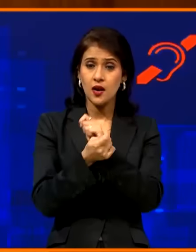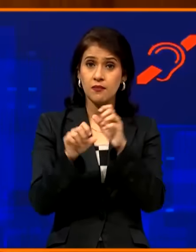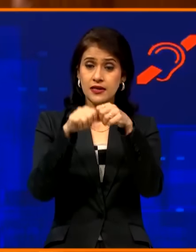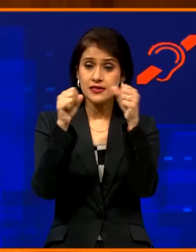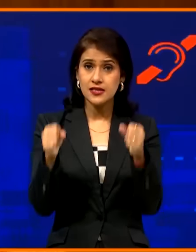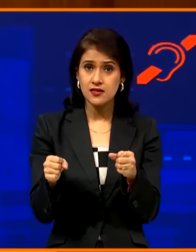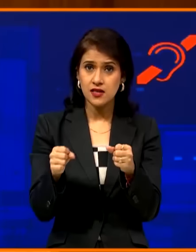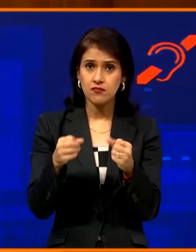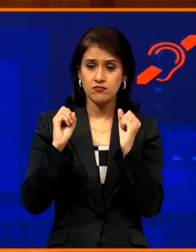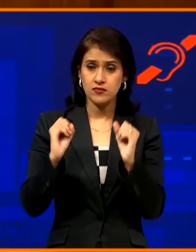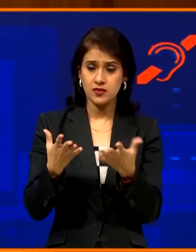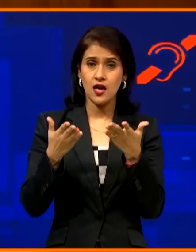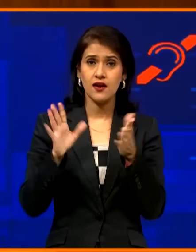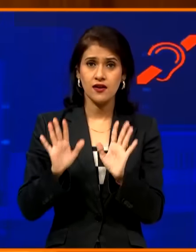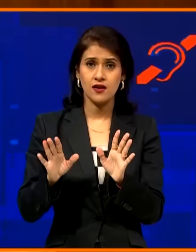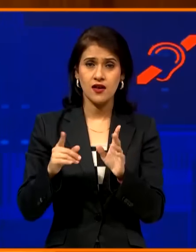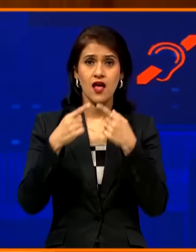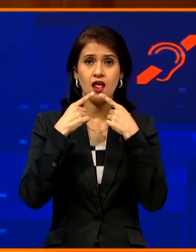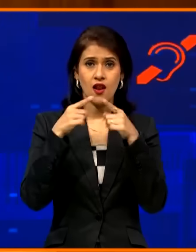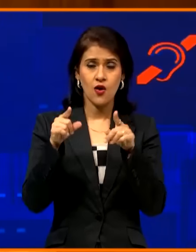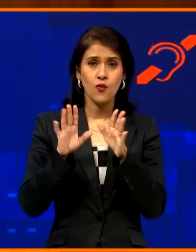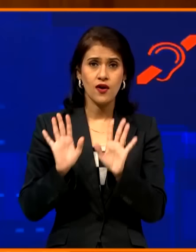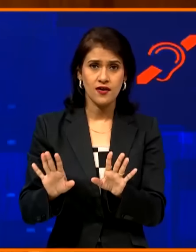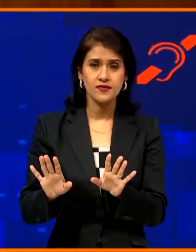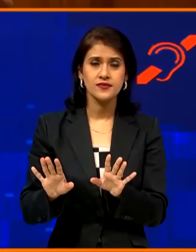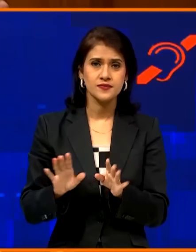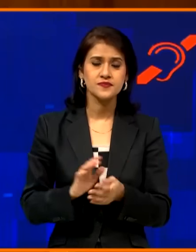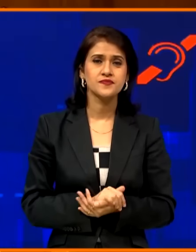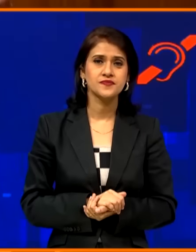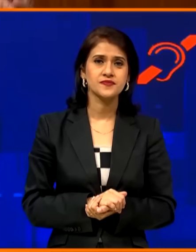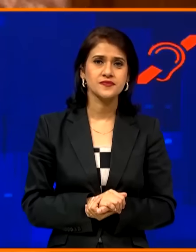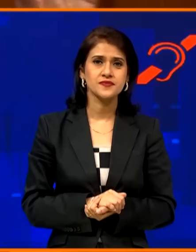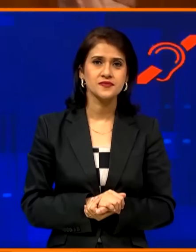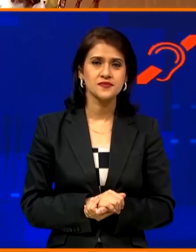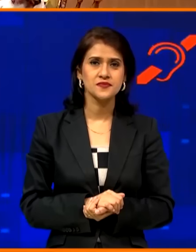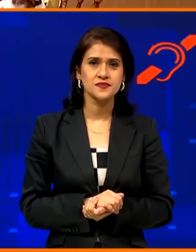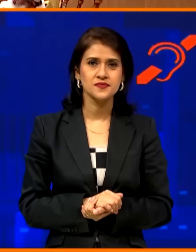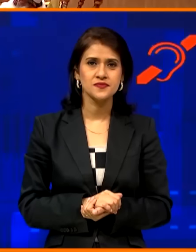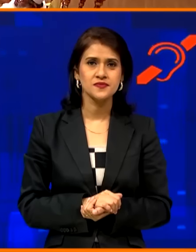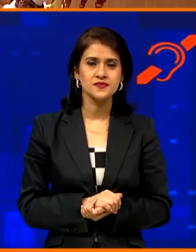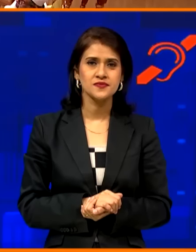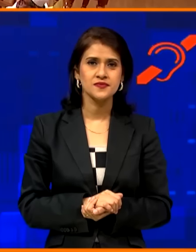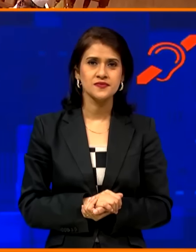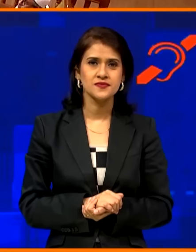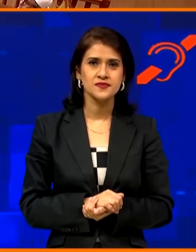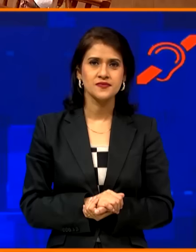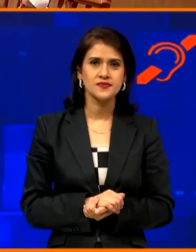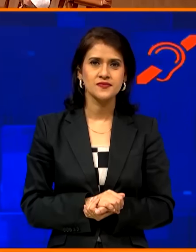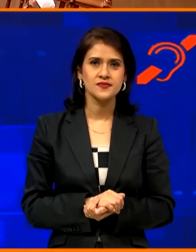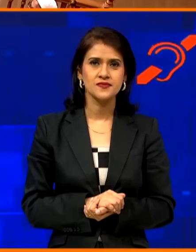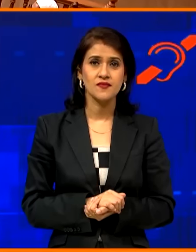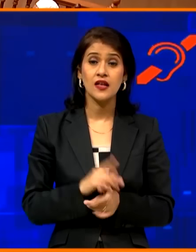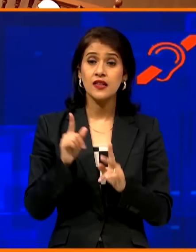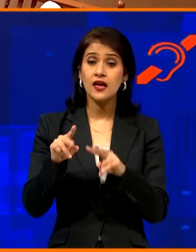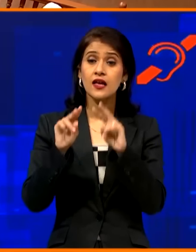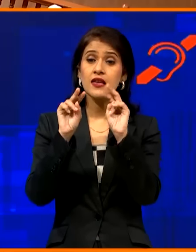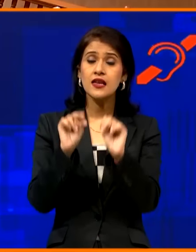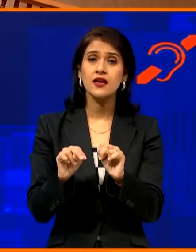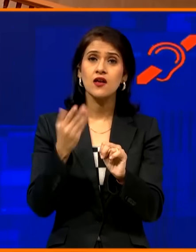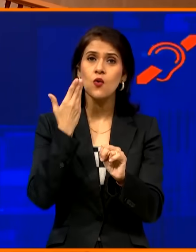इस वत लाने की कोशिश की जा रही है यह उसके उसकी जो जरूरतें